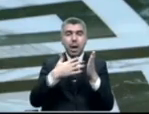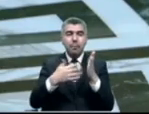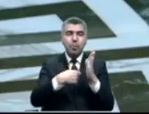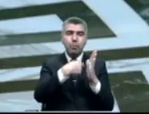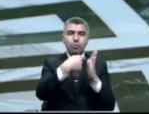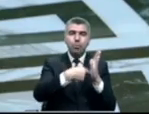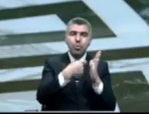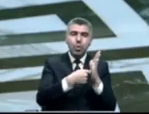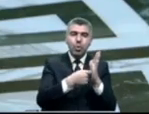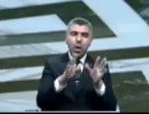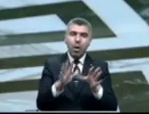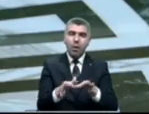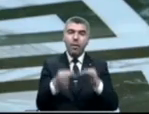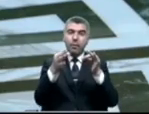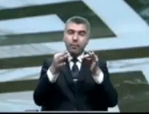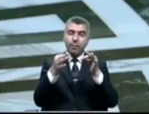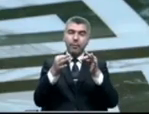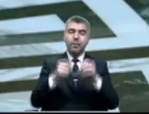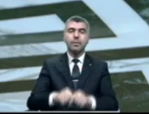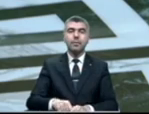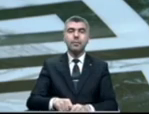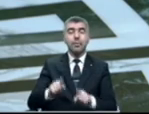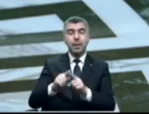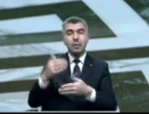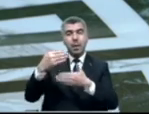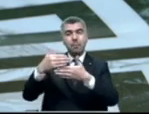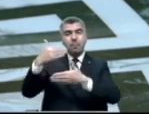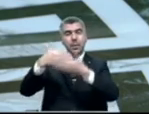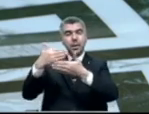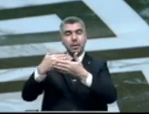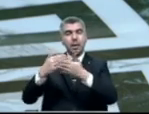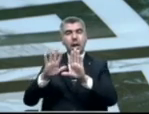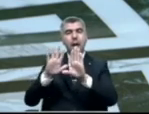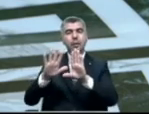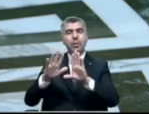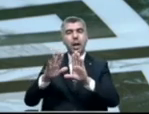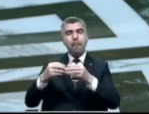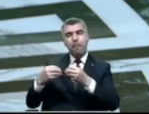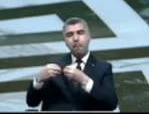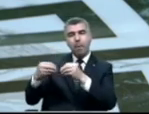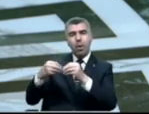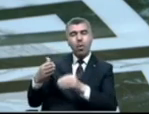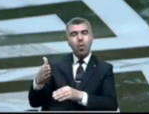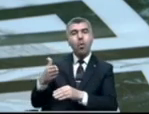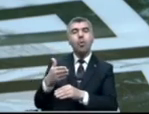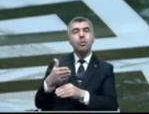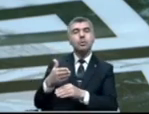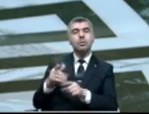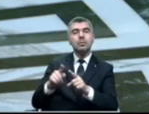ومشاريع، ومن الأبرز ديالها هو أولا بناء 10 ديال الأسواق لبيع السمك بالجملة